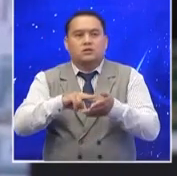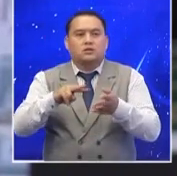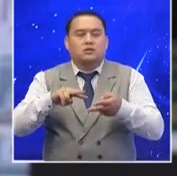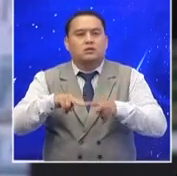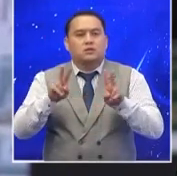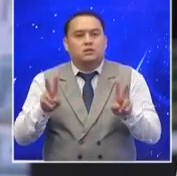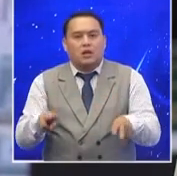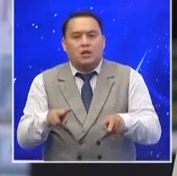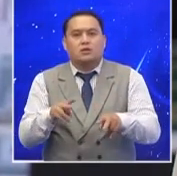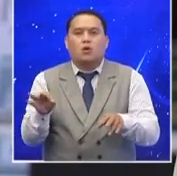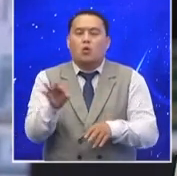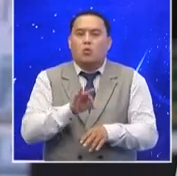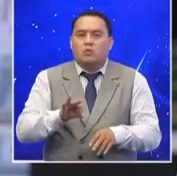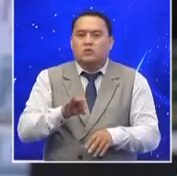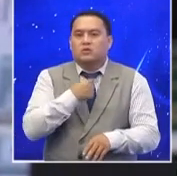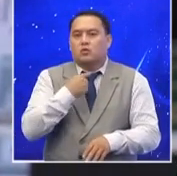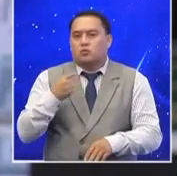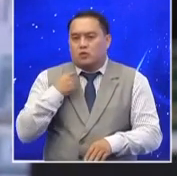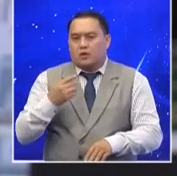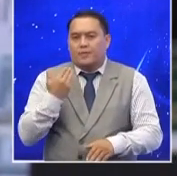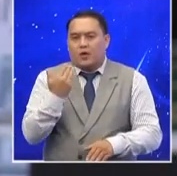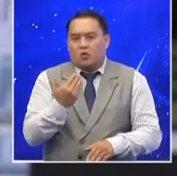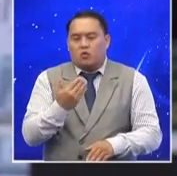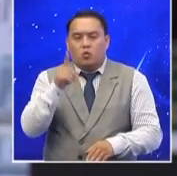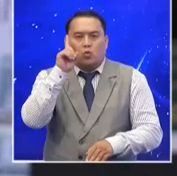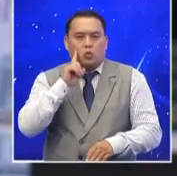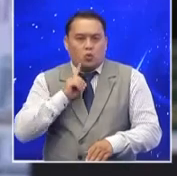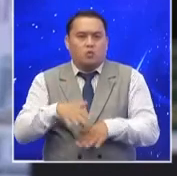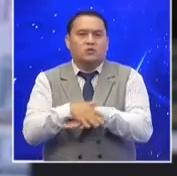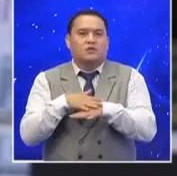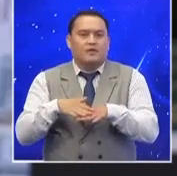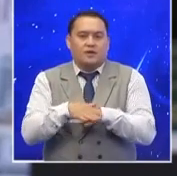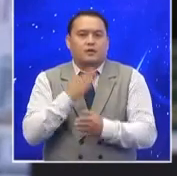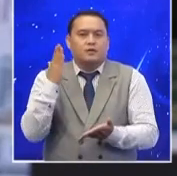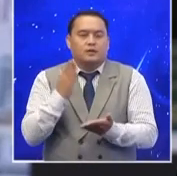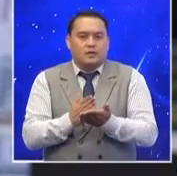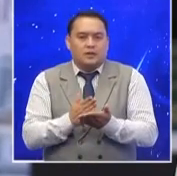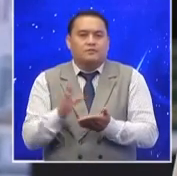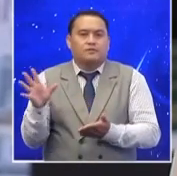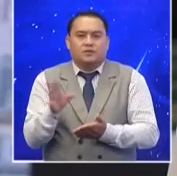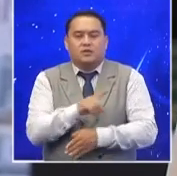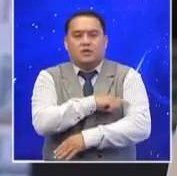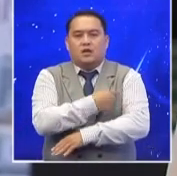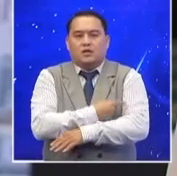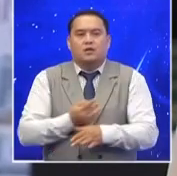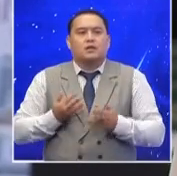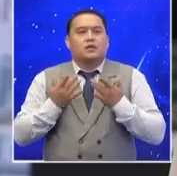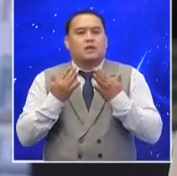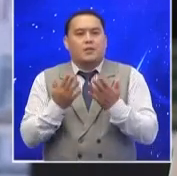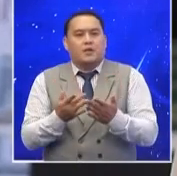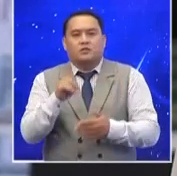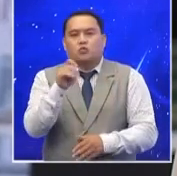горожан и жителей области в целом. Обустроено здесь все для удобства посетителей. Также учтены все санитарные требования